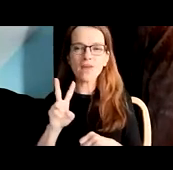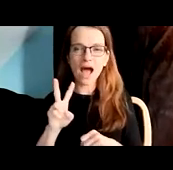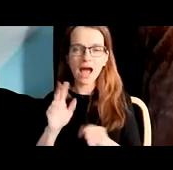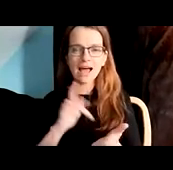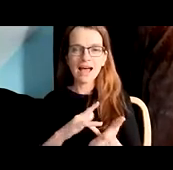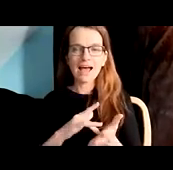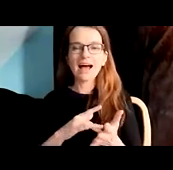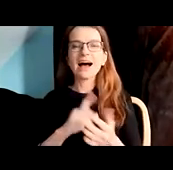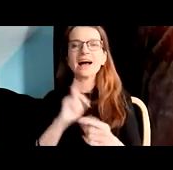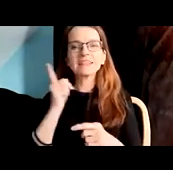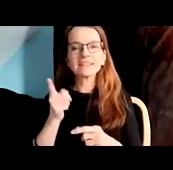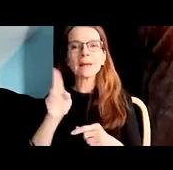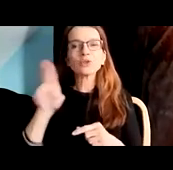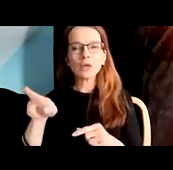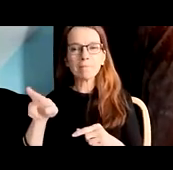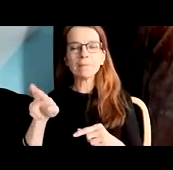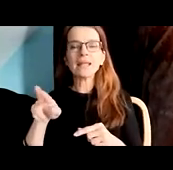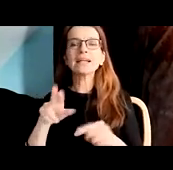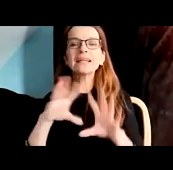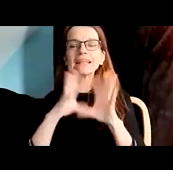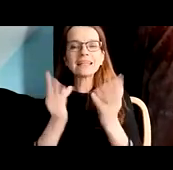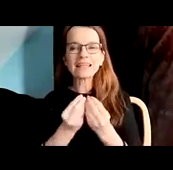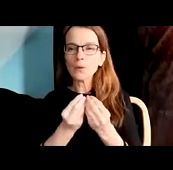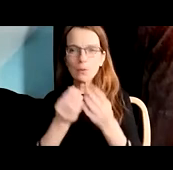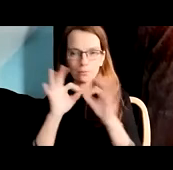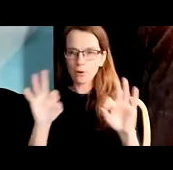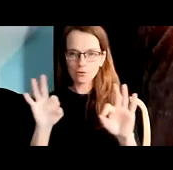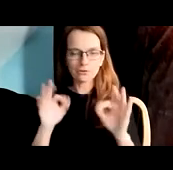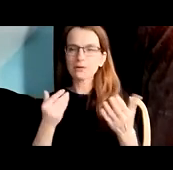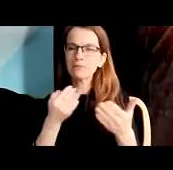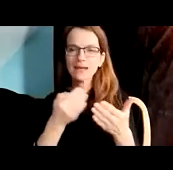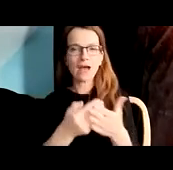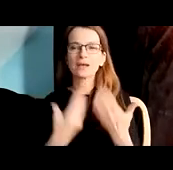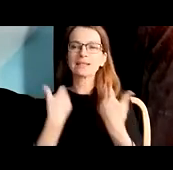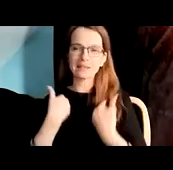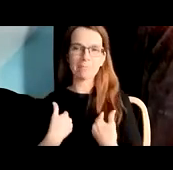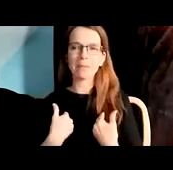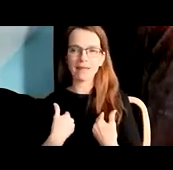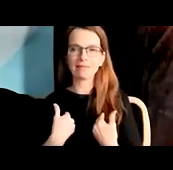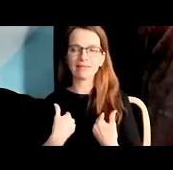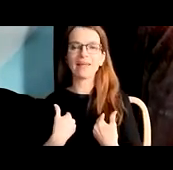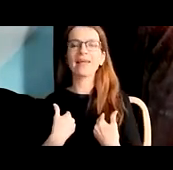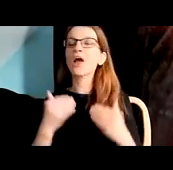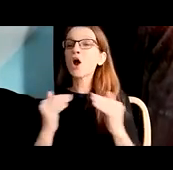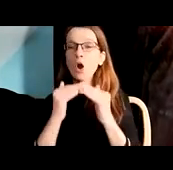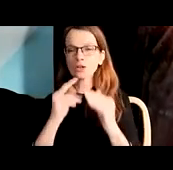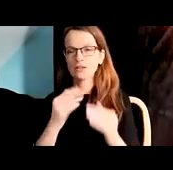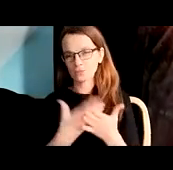kjer v bistvu so imeli celoten prostor prilagojen zame, tako kot tudi v osnovni